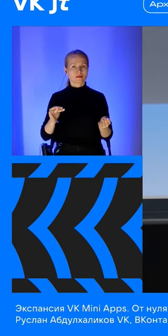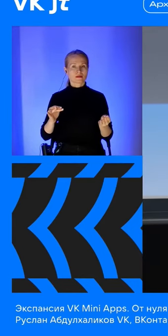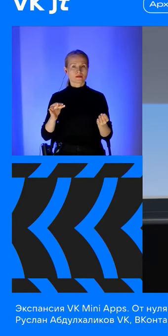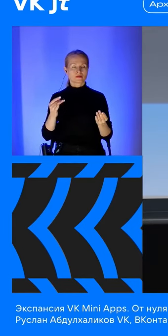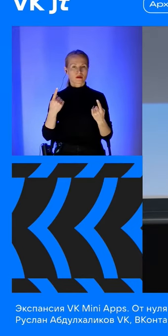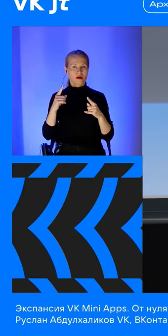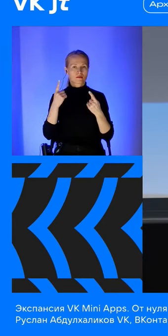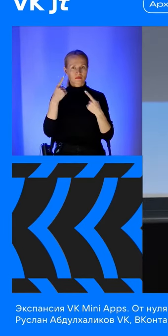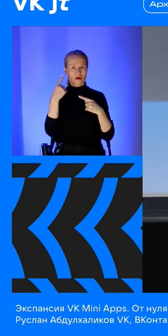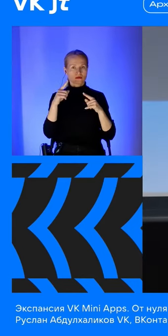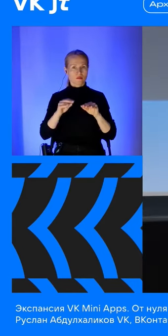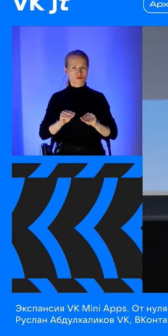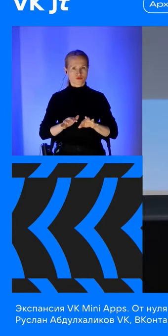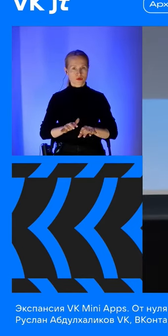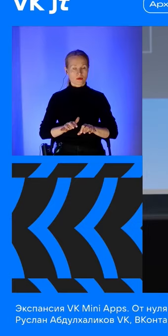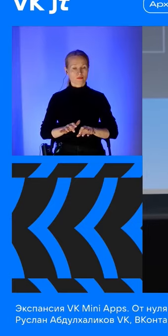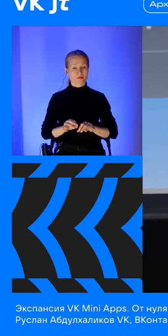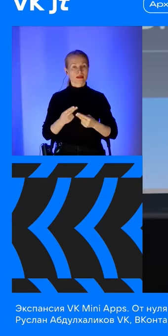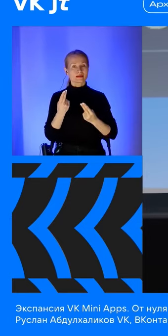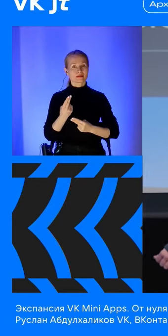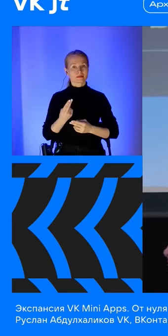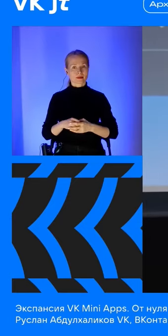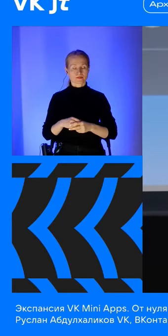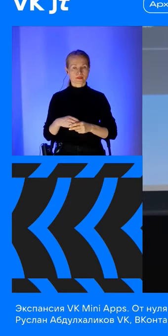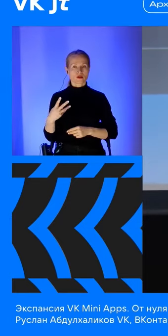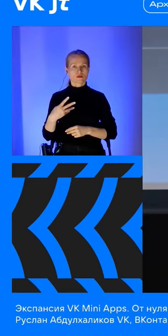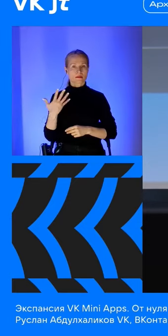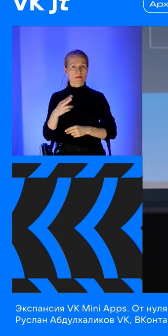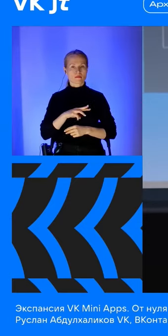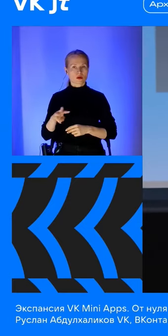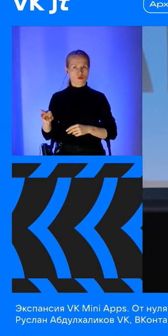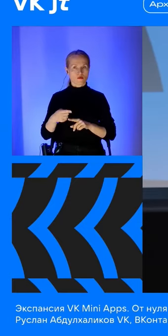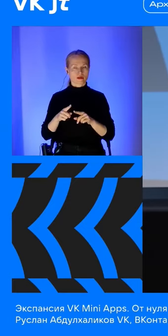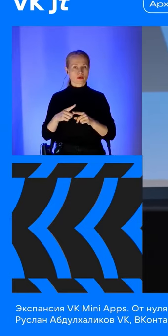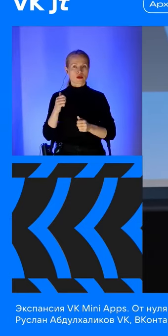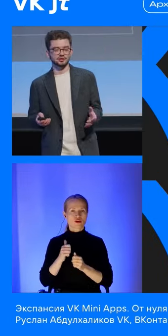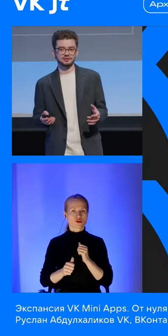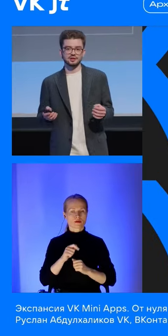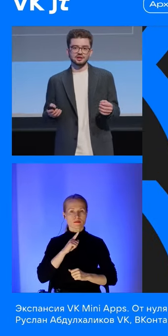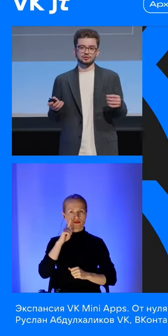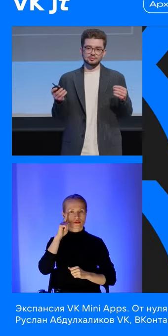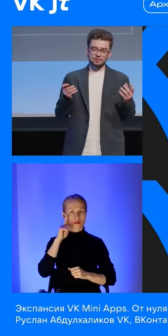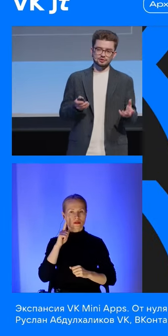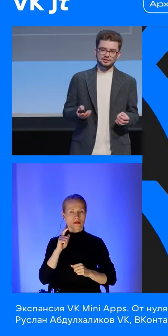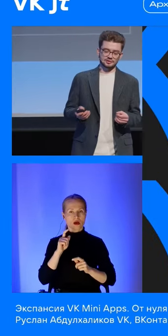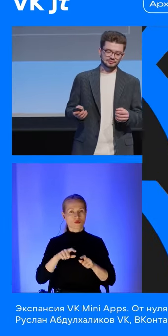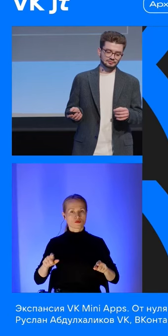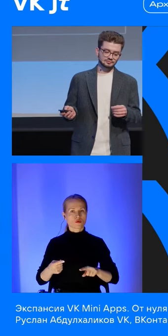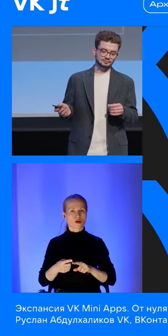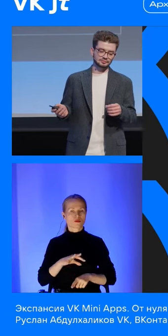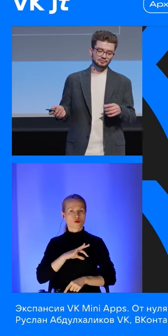дать их разработчикам. Цифры. 45 миллионов — это наша ежемесячная аудитория, которая